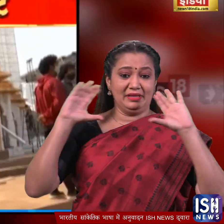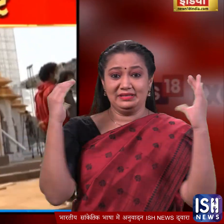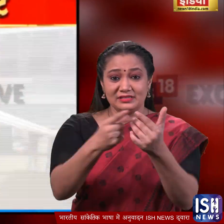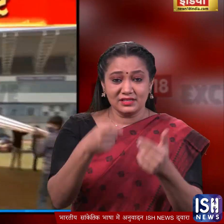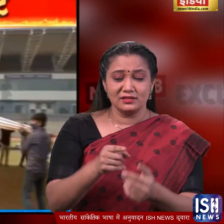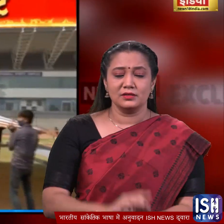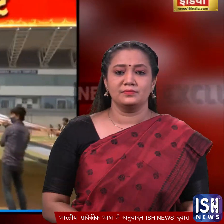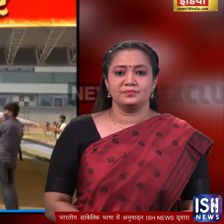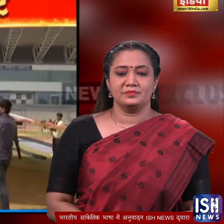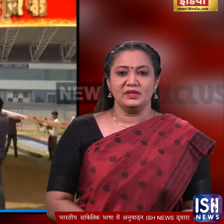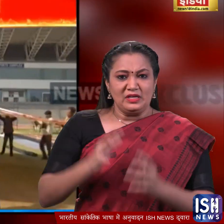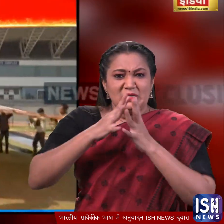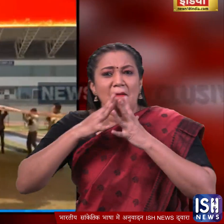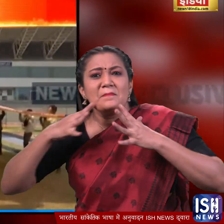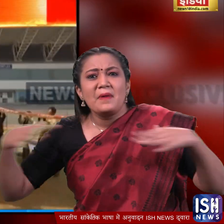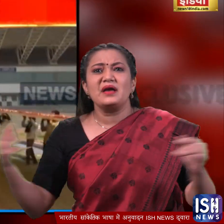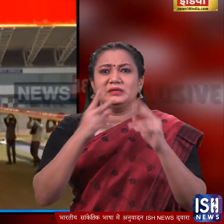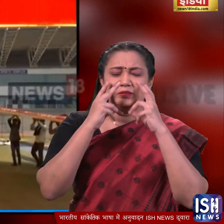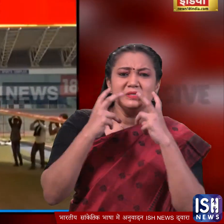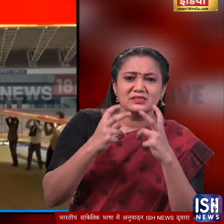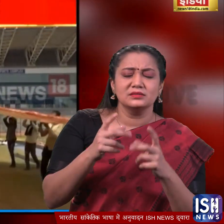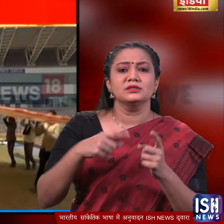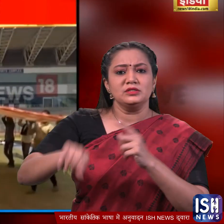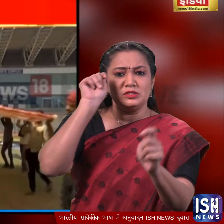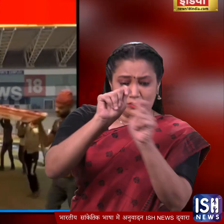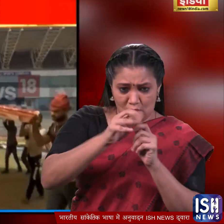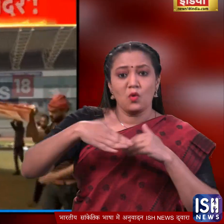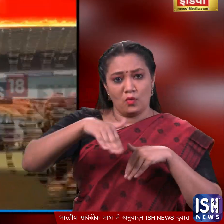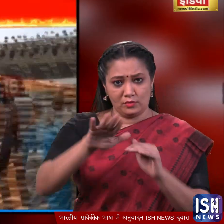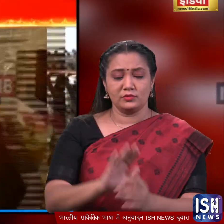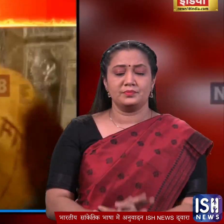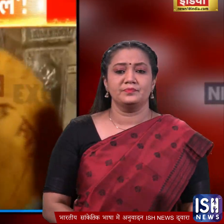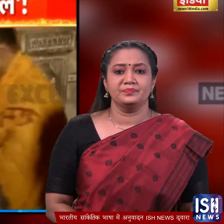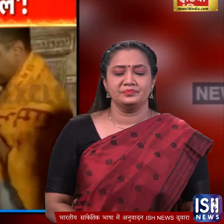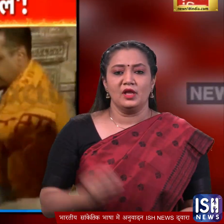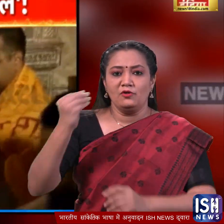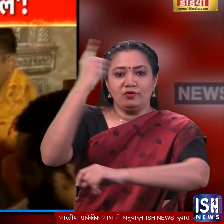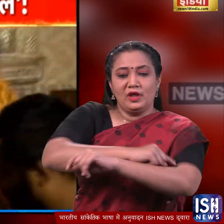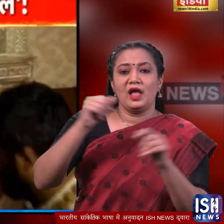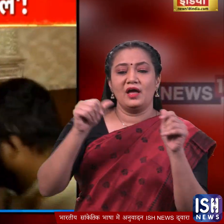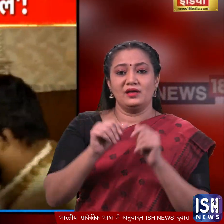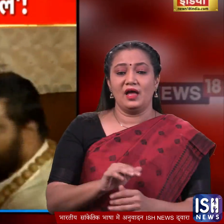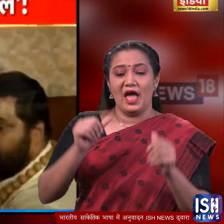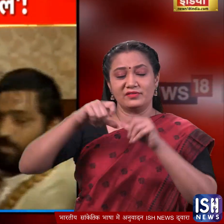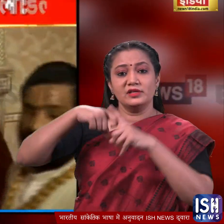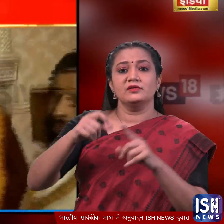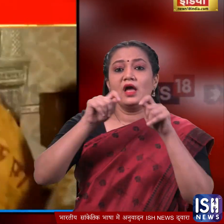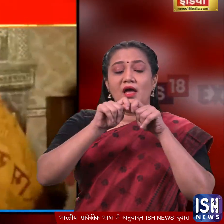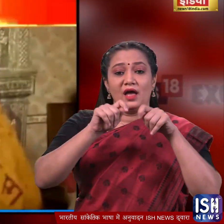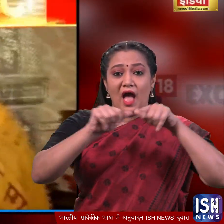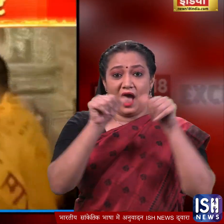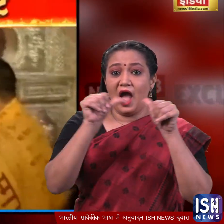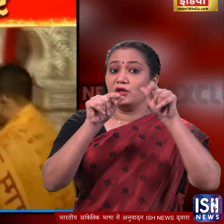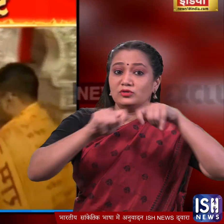में यहाँ उसी भव्यता के साथ इसको तैयार किया जा रहा है। कुछ दिन पहले अरविंद केजरीवाल रामलला के दर्शन